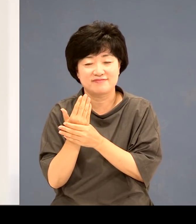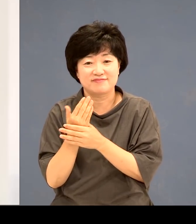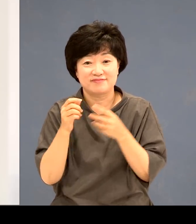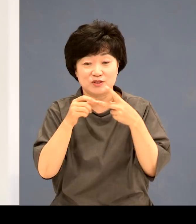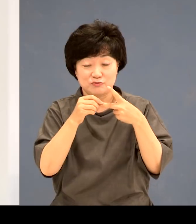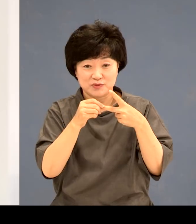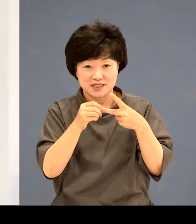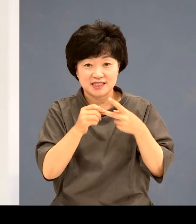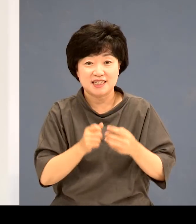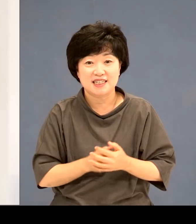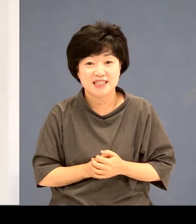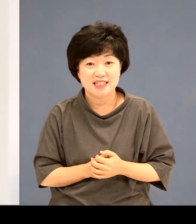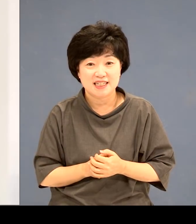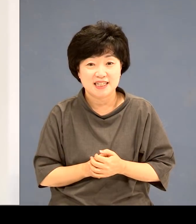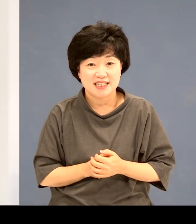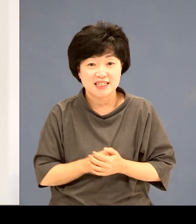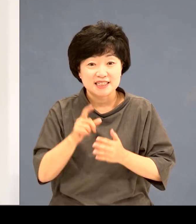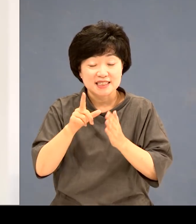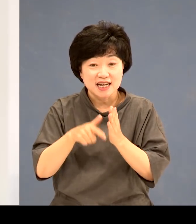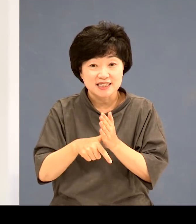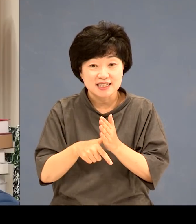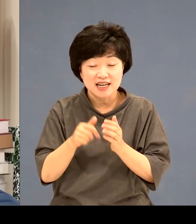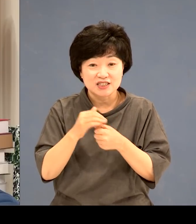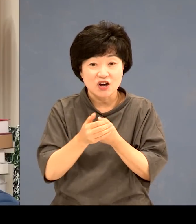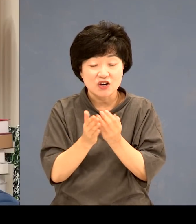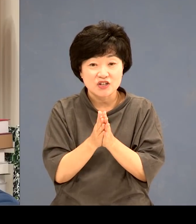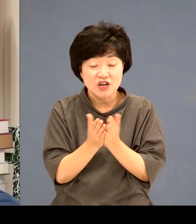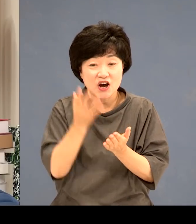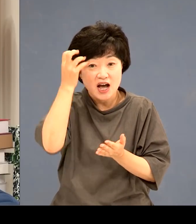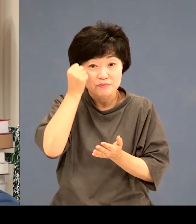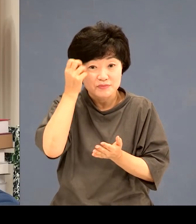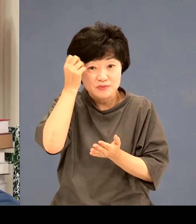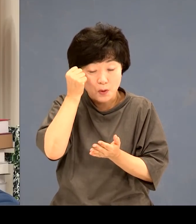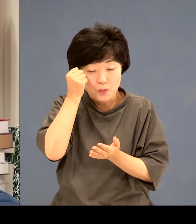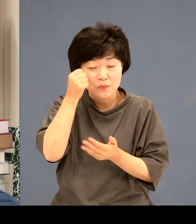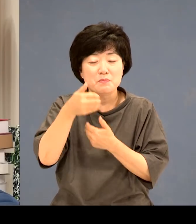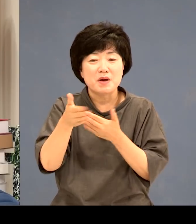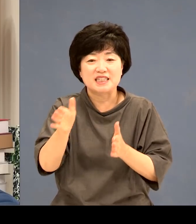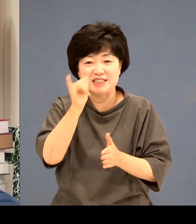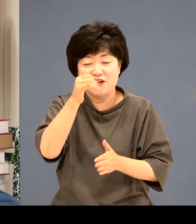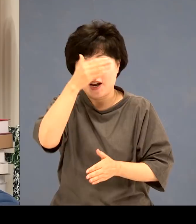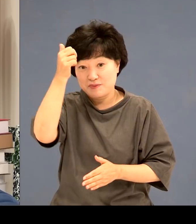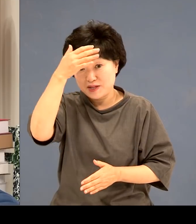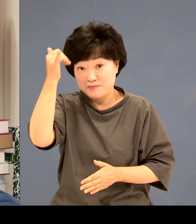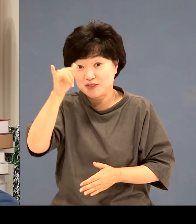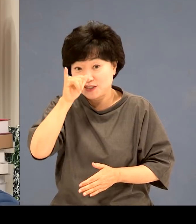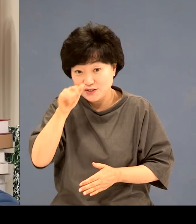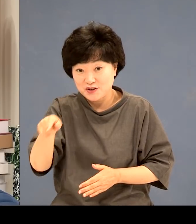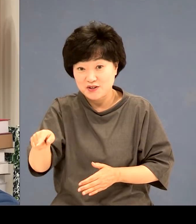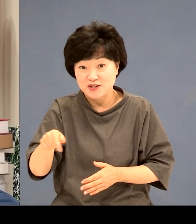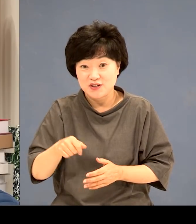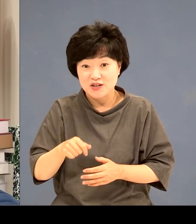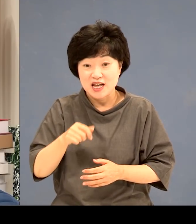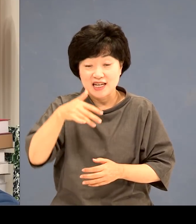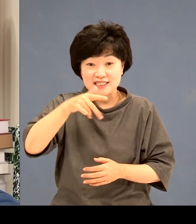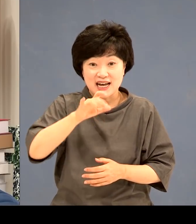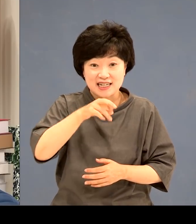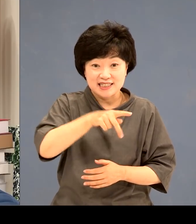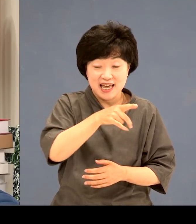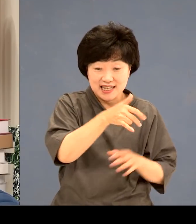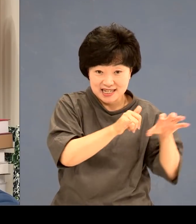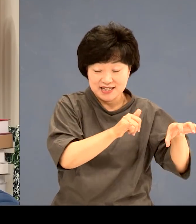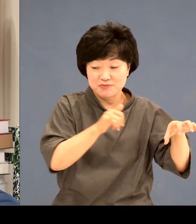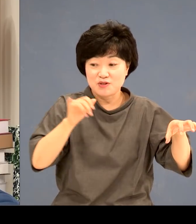궁금증이 생겨났고요. 두 번째는 그때 당시에 성경 암송반 네. 할아버지 할머님이 계셨어요.